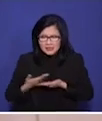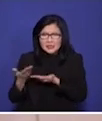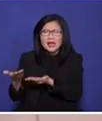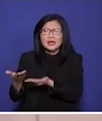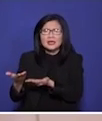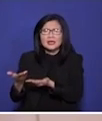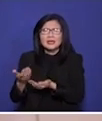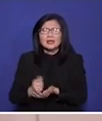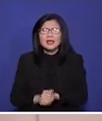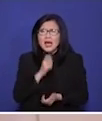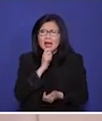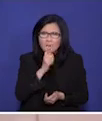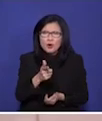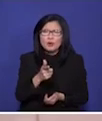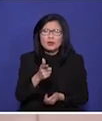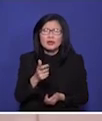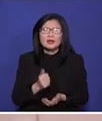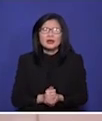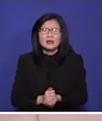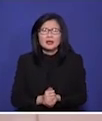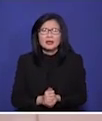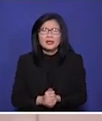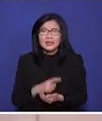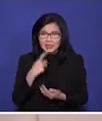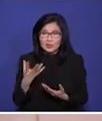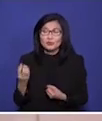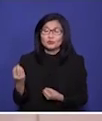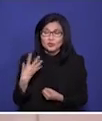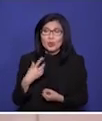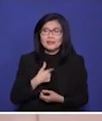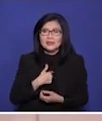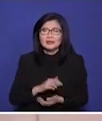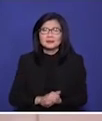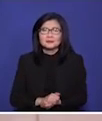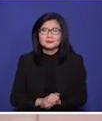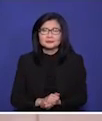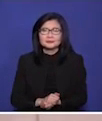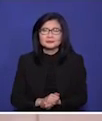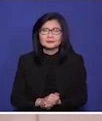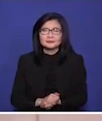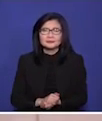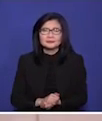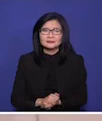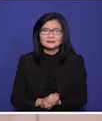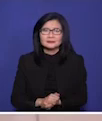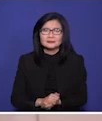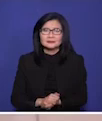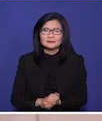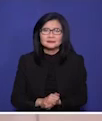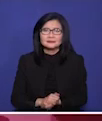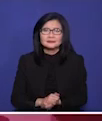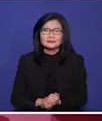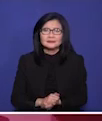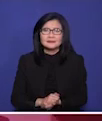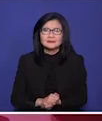di laaporkan itu jawaban saya waktunya masih ada waktunya habis dan